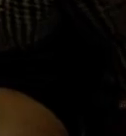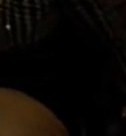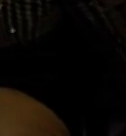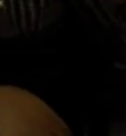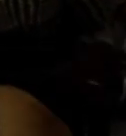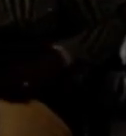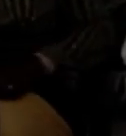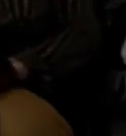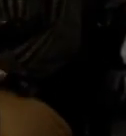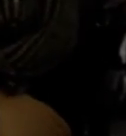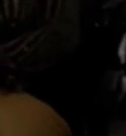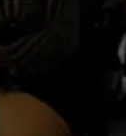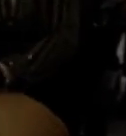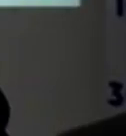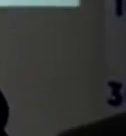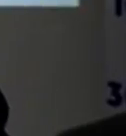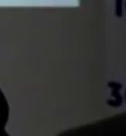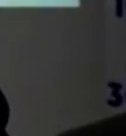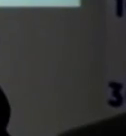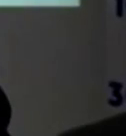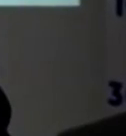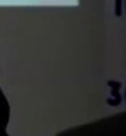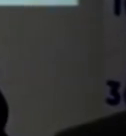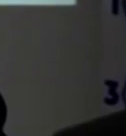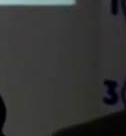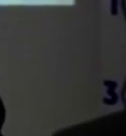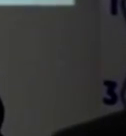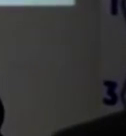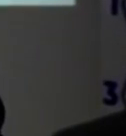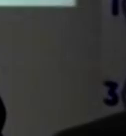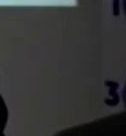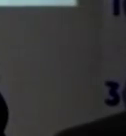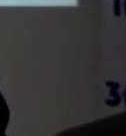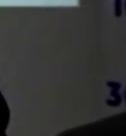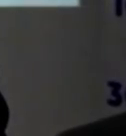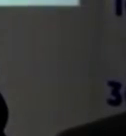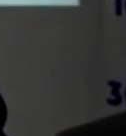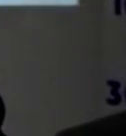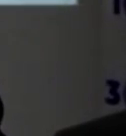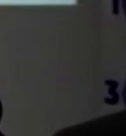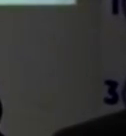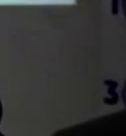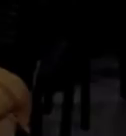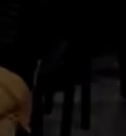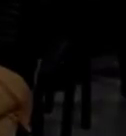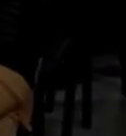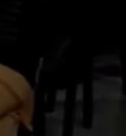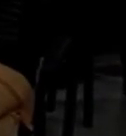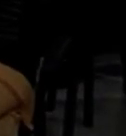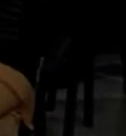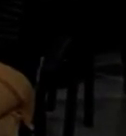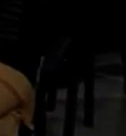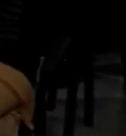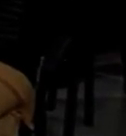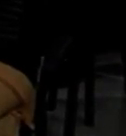la gestion axée sur les résultats et le souci de redevabilité en faveur des populations. Au terme des